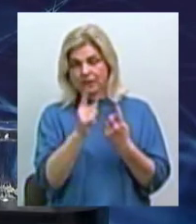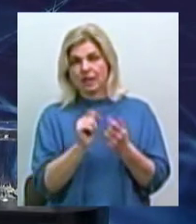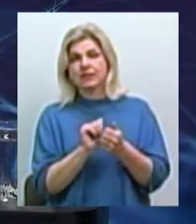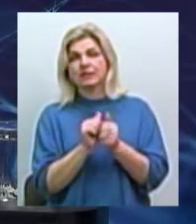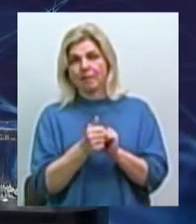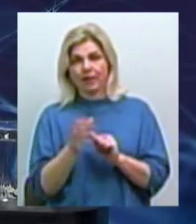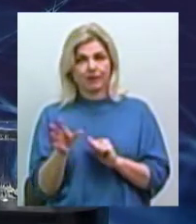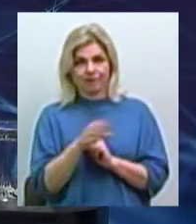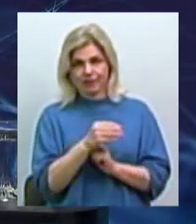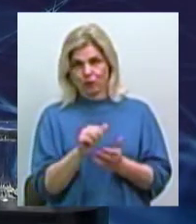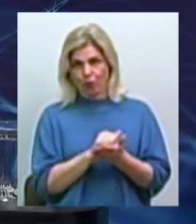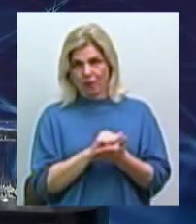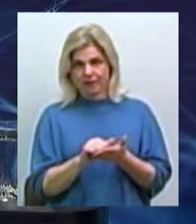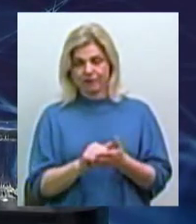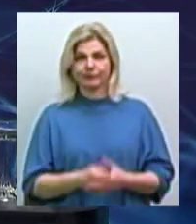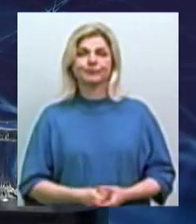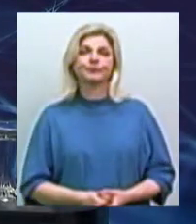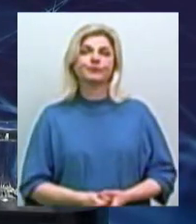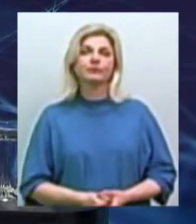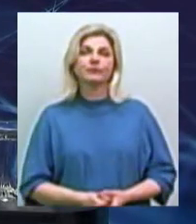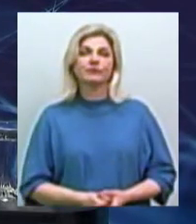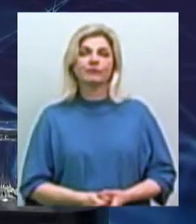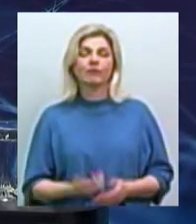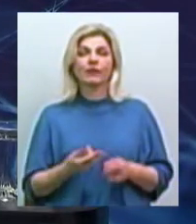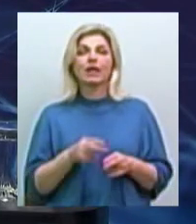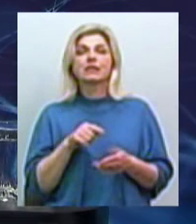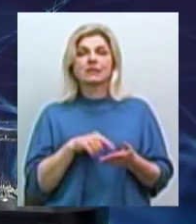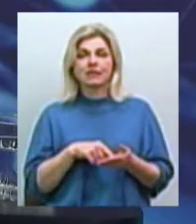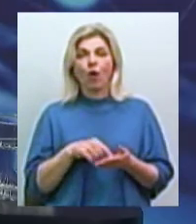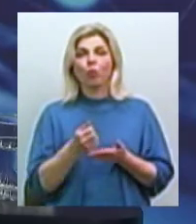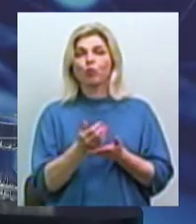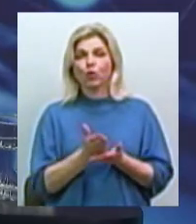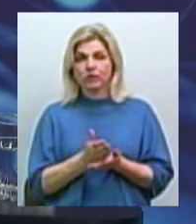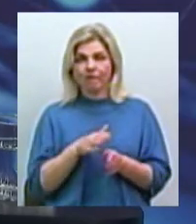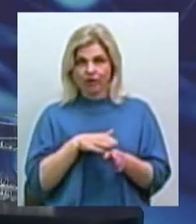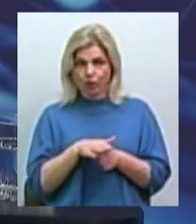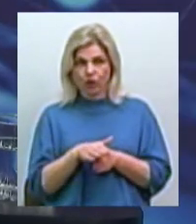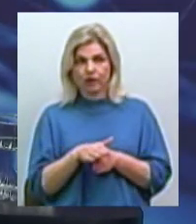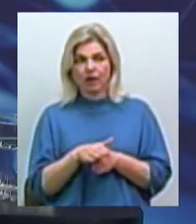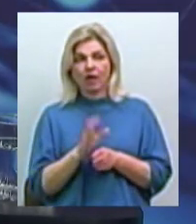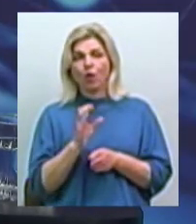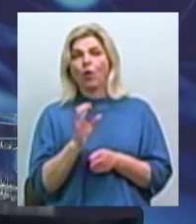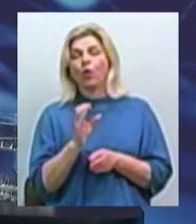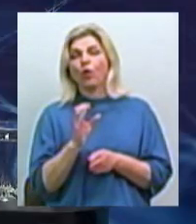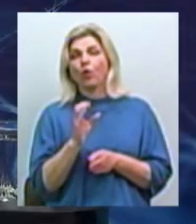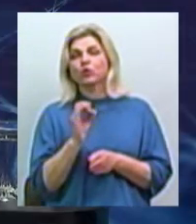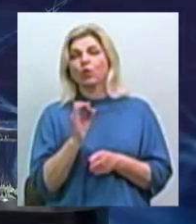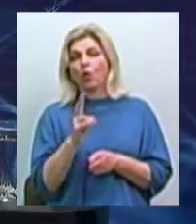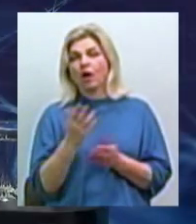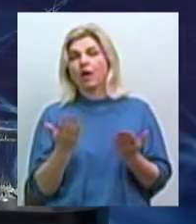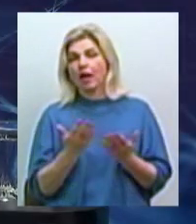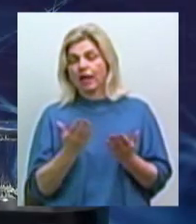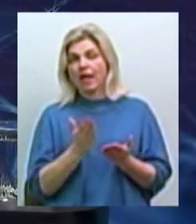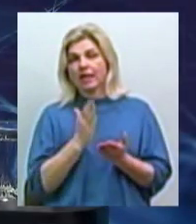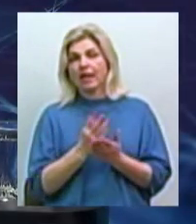усіх документів. А скажіть, будь ласка, ця адміністративна послуга виконується в який термін? Є